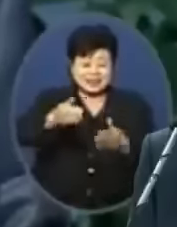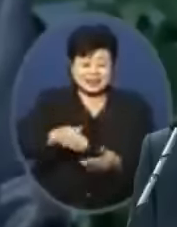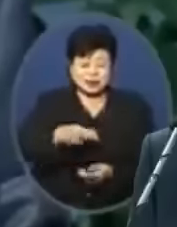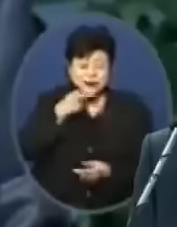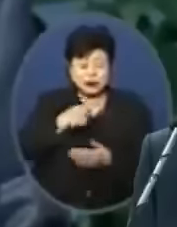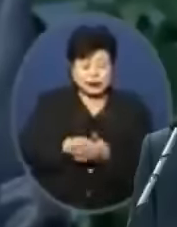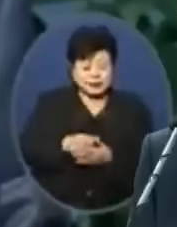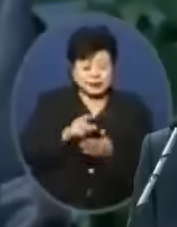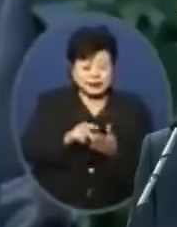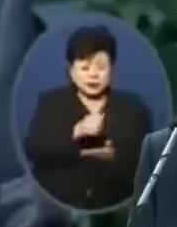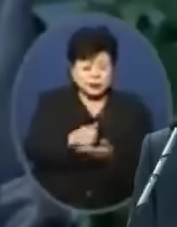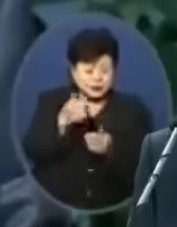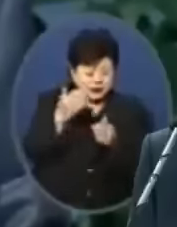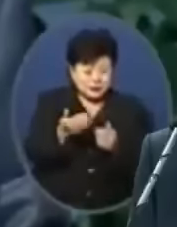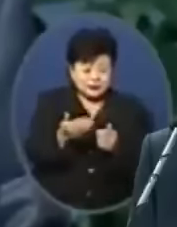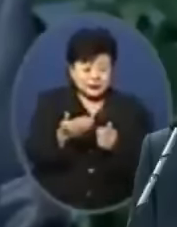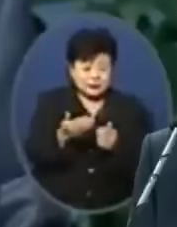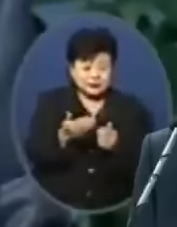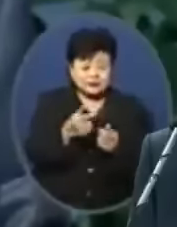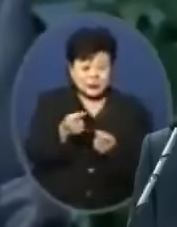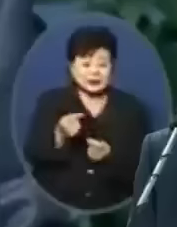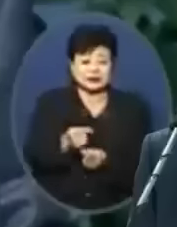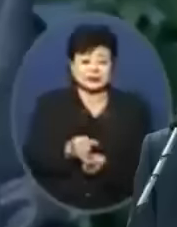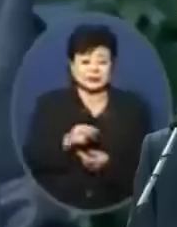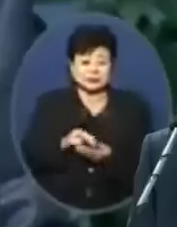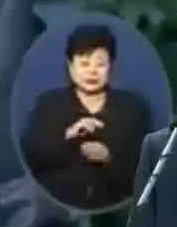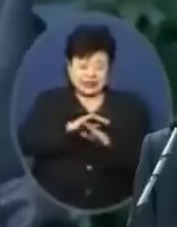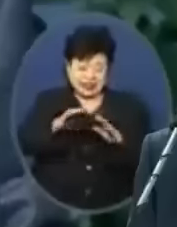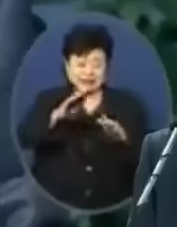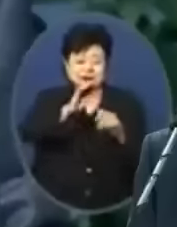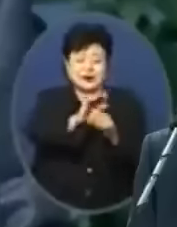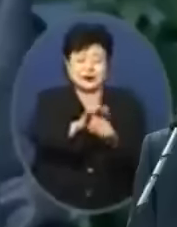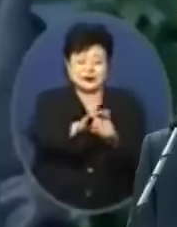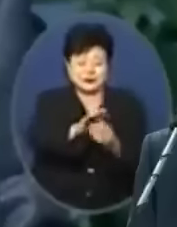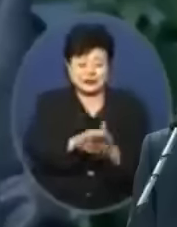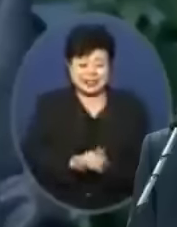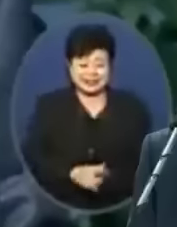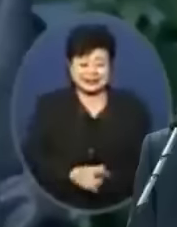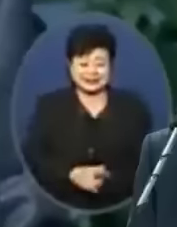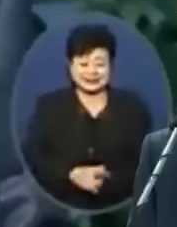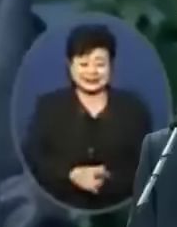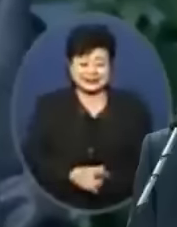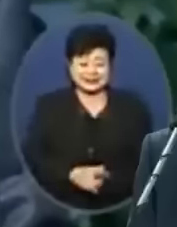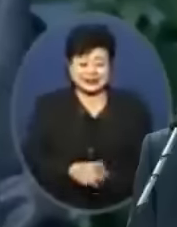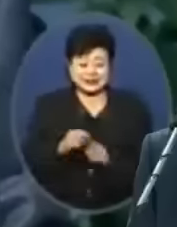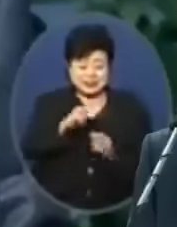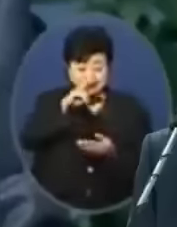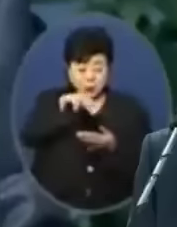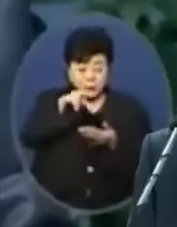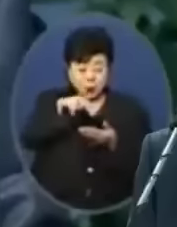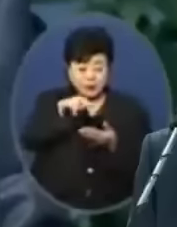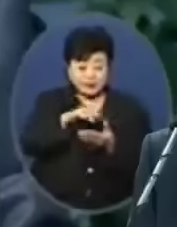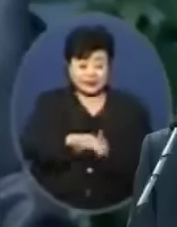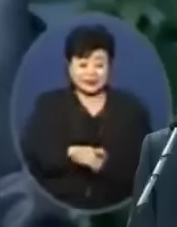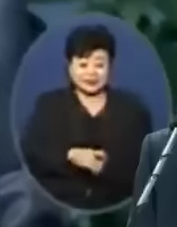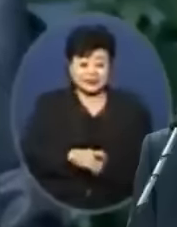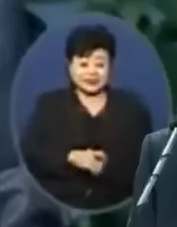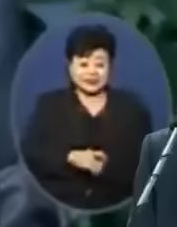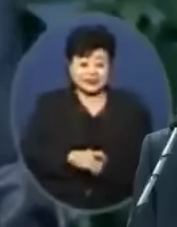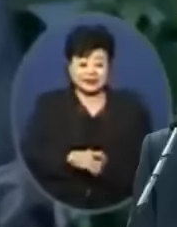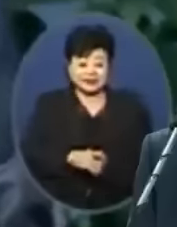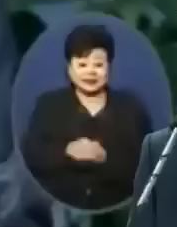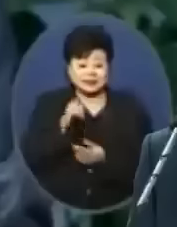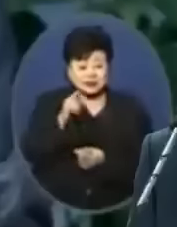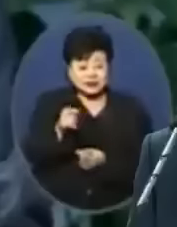때도 주님께서는 우리와 같이 계셔서 문제를 해결해 주시는 것입니다. 여러분 성경에 보면 이 말씀이